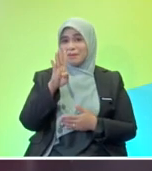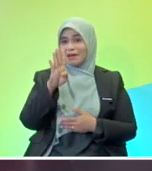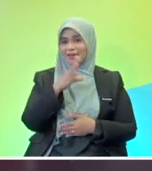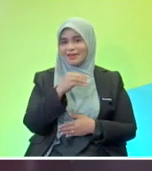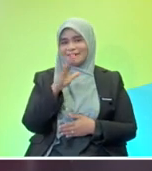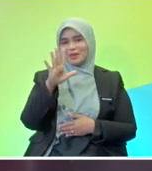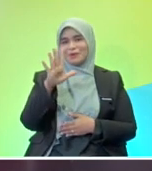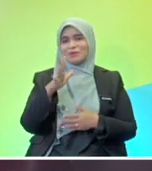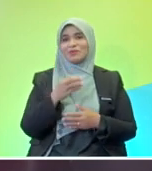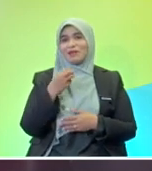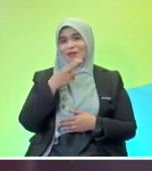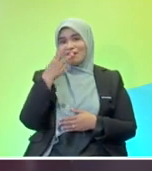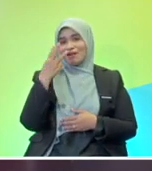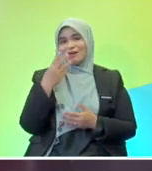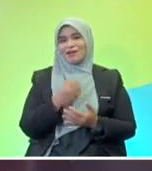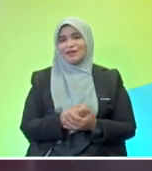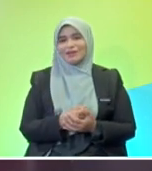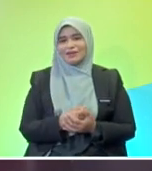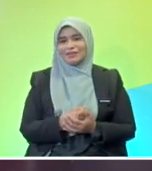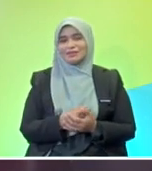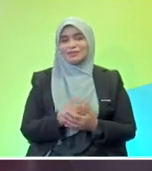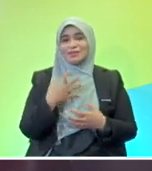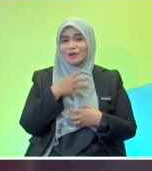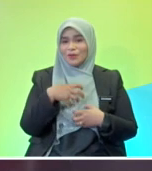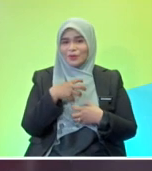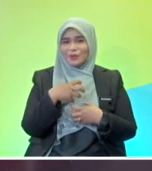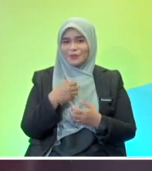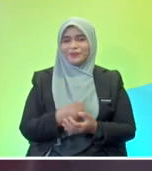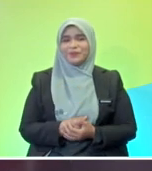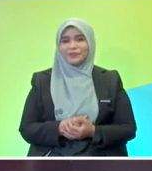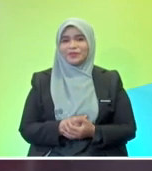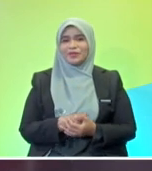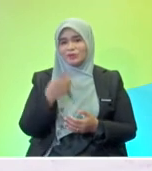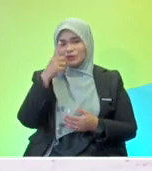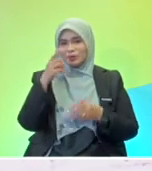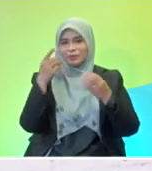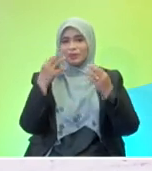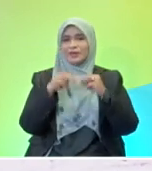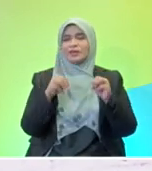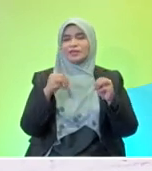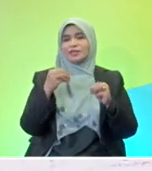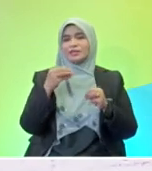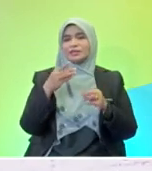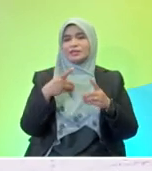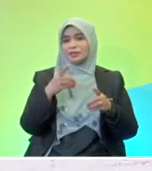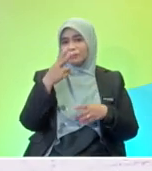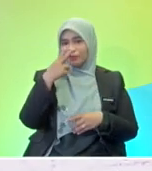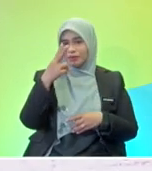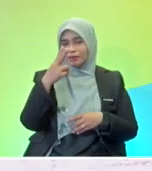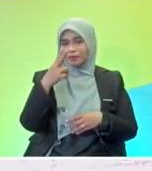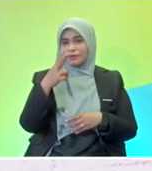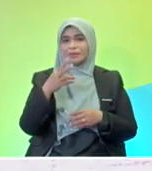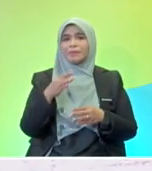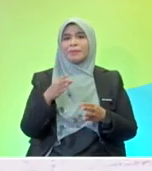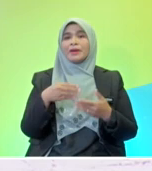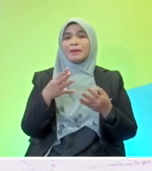4, 5. Wah, terima kasih cikgu. Cikgu, bagi mereka yang sedang menonton ni atau yang baru saja menonton kita, kan, kat